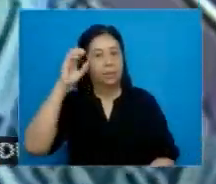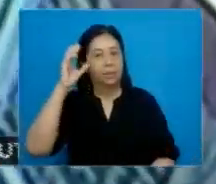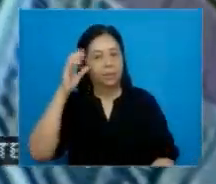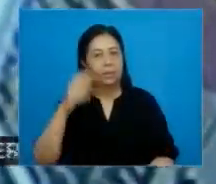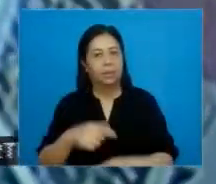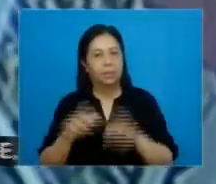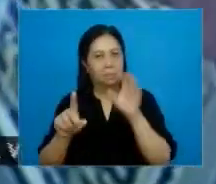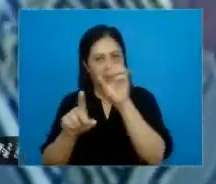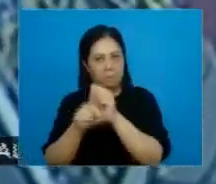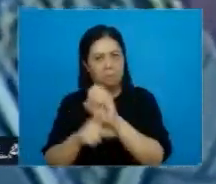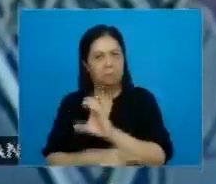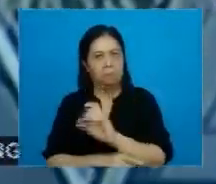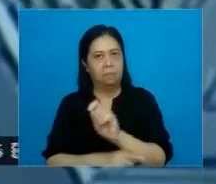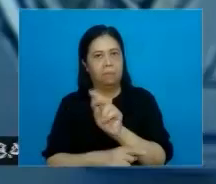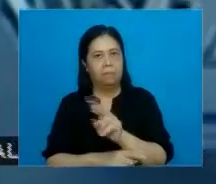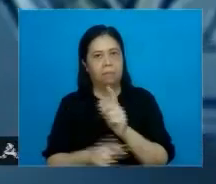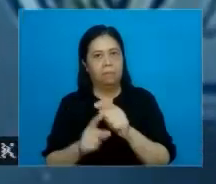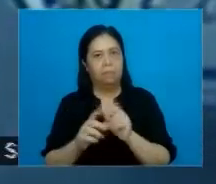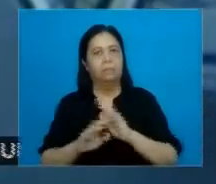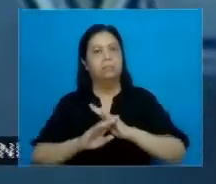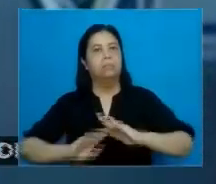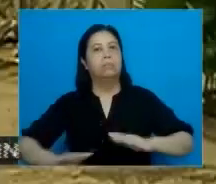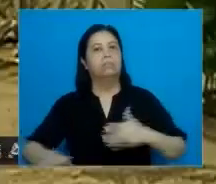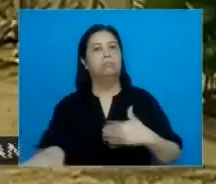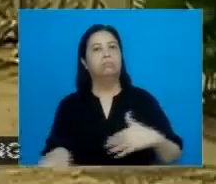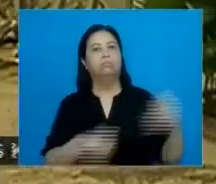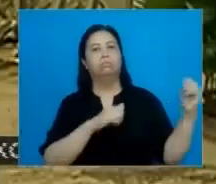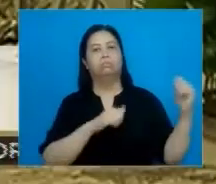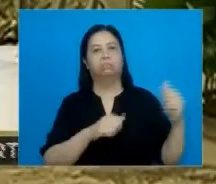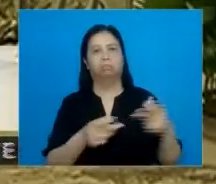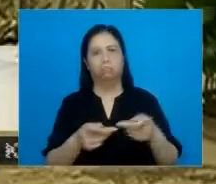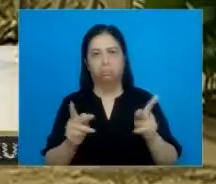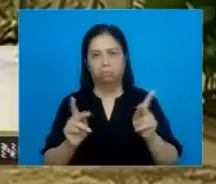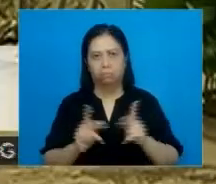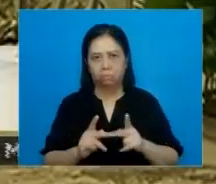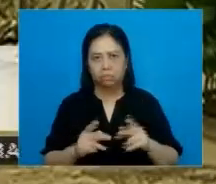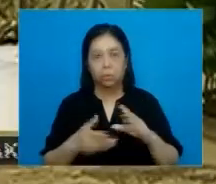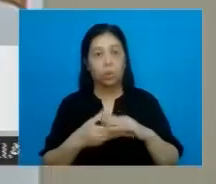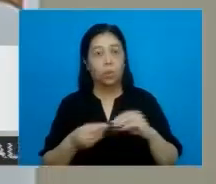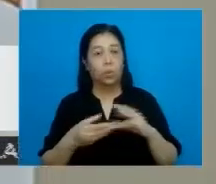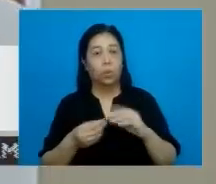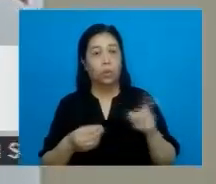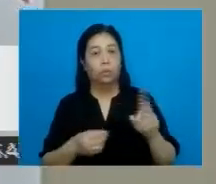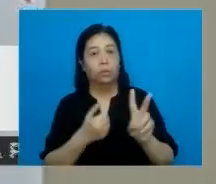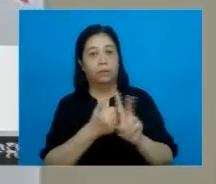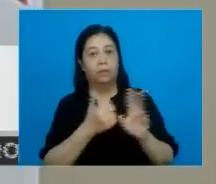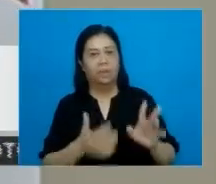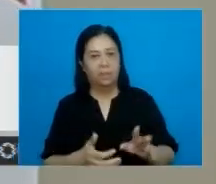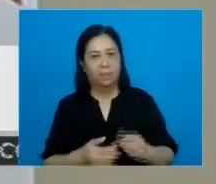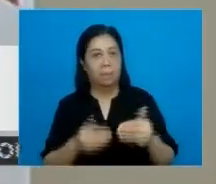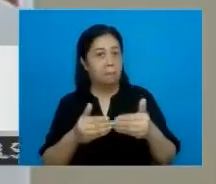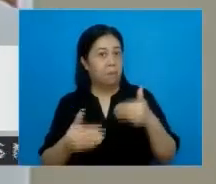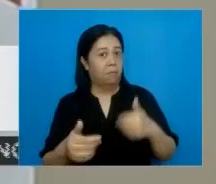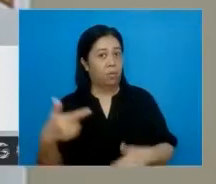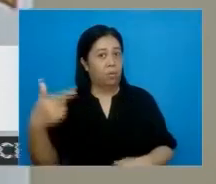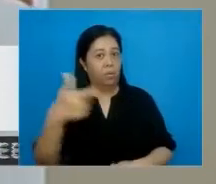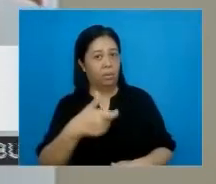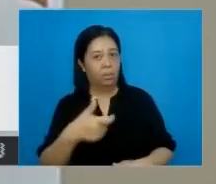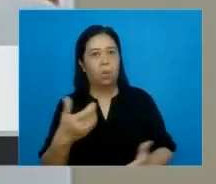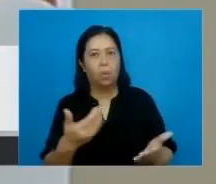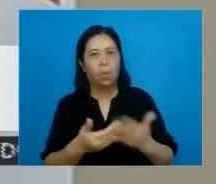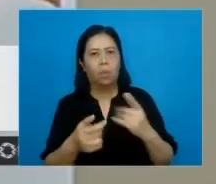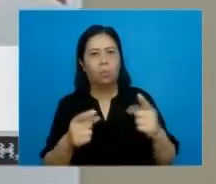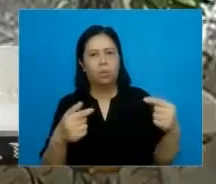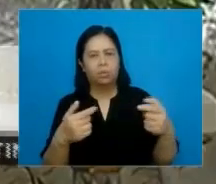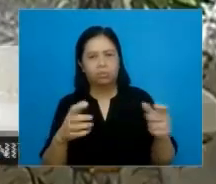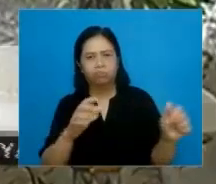ng CCTV na kalmado lang na umalis sa lugar. Kwento ng kaibigan ng biktima, bago ang pamamaril ay muntik ng magkasuntukan